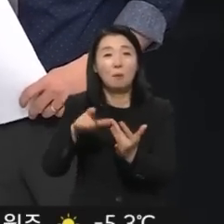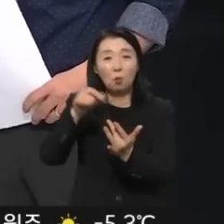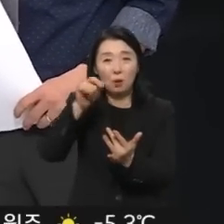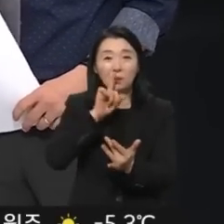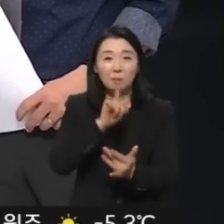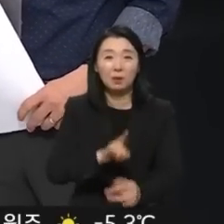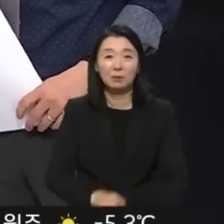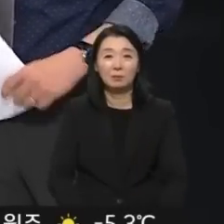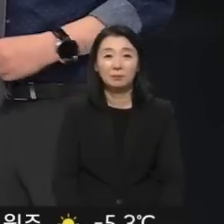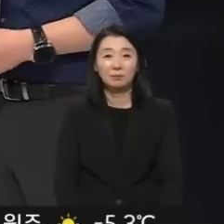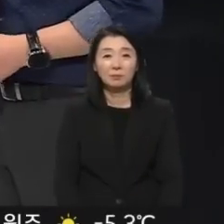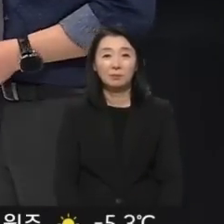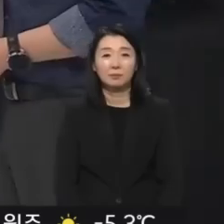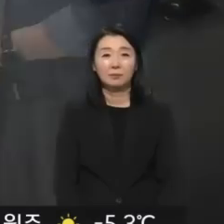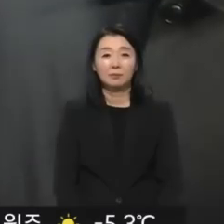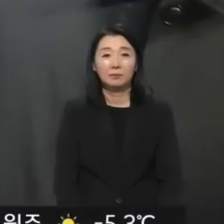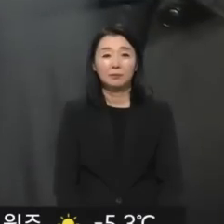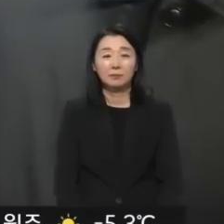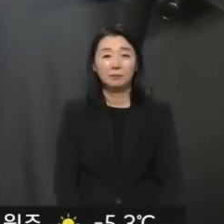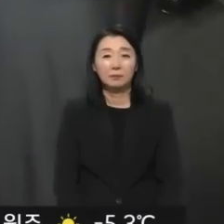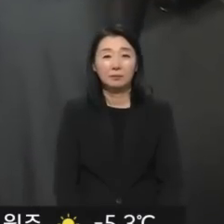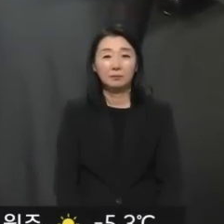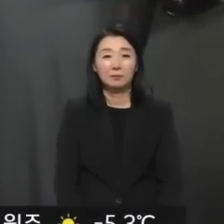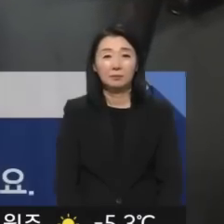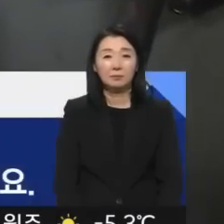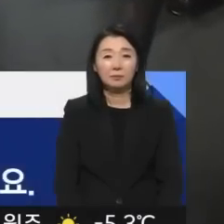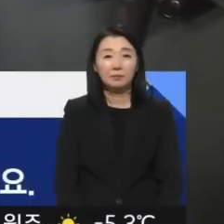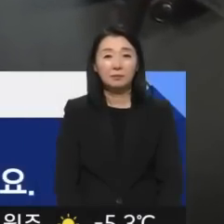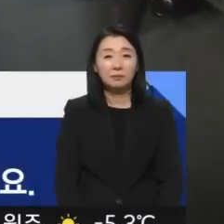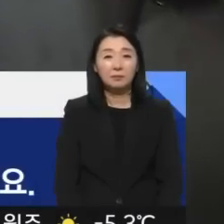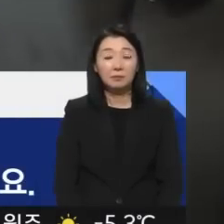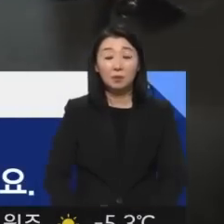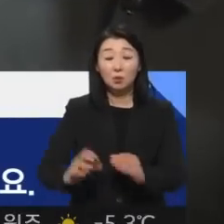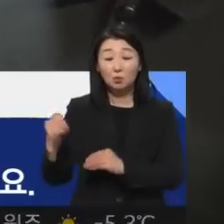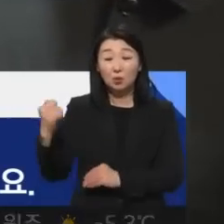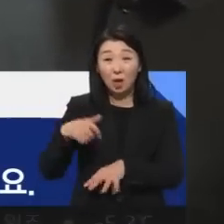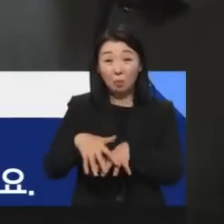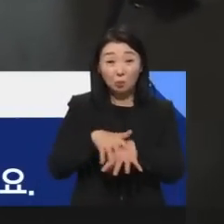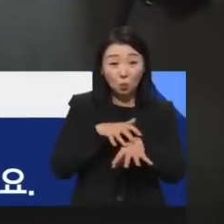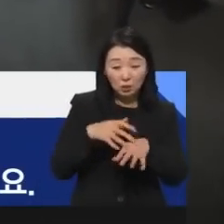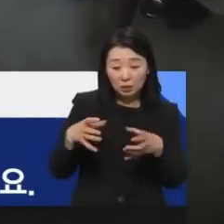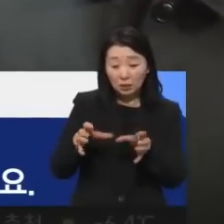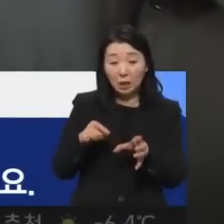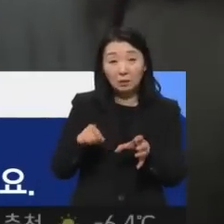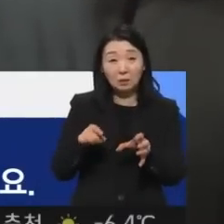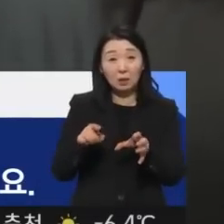목소리도 이어졌습니다. 우리가 뭐 어떤 조직이나